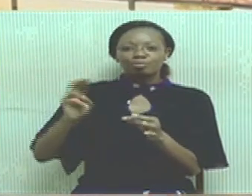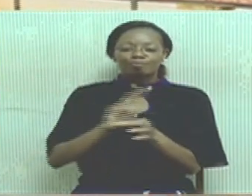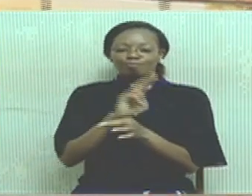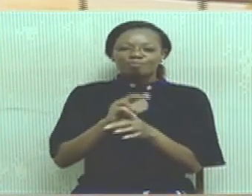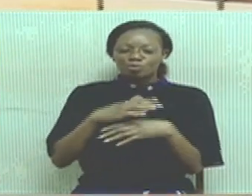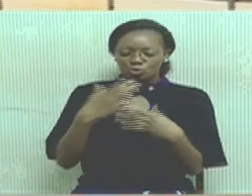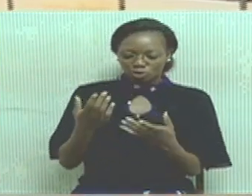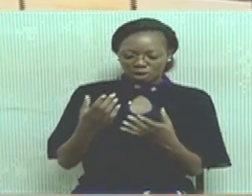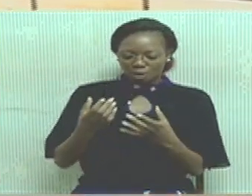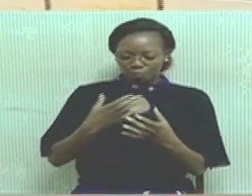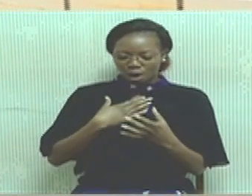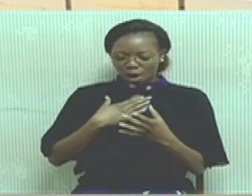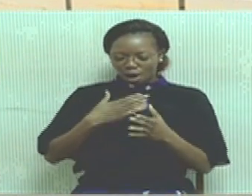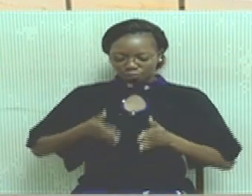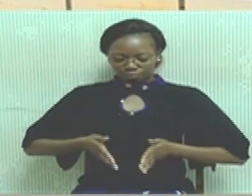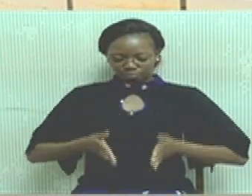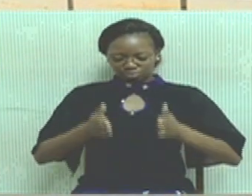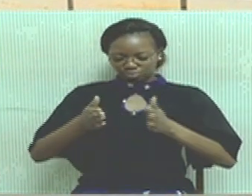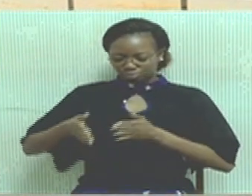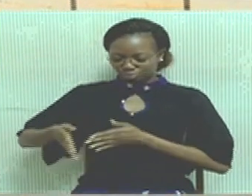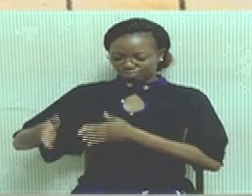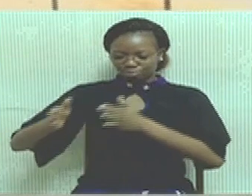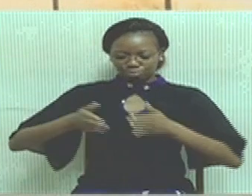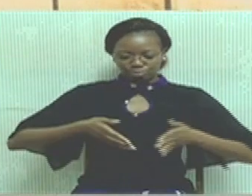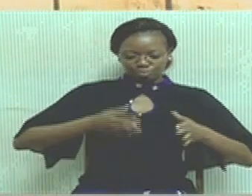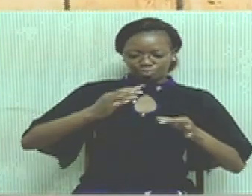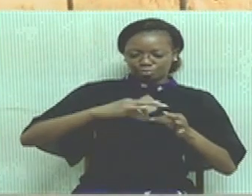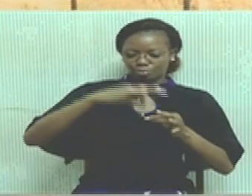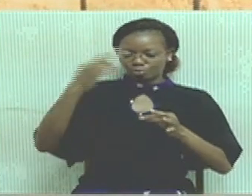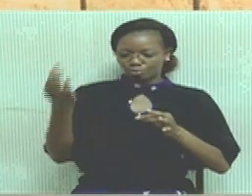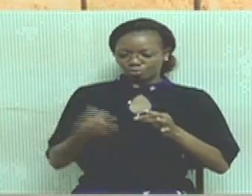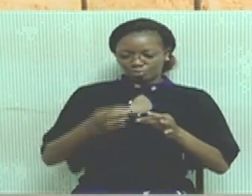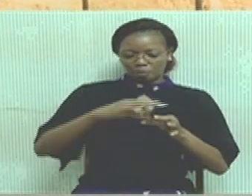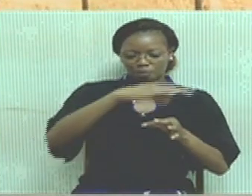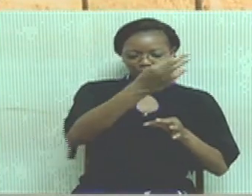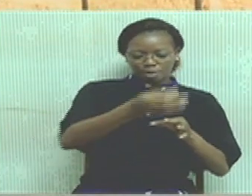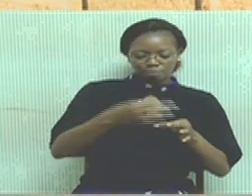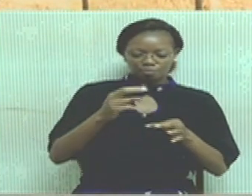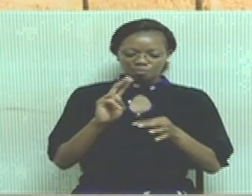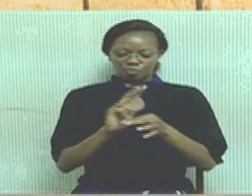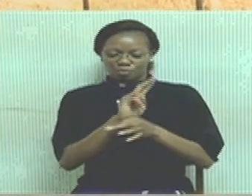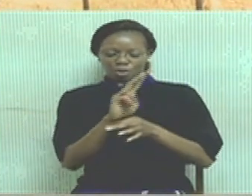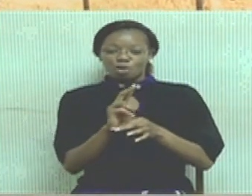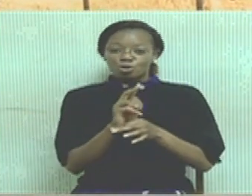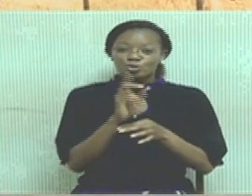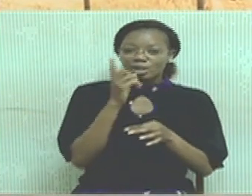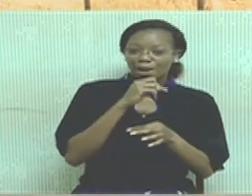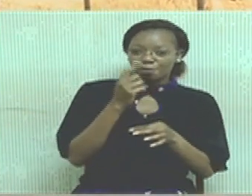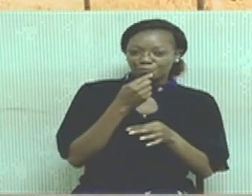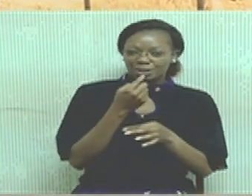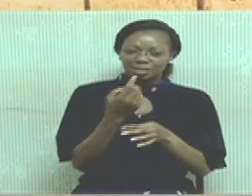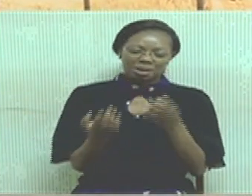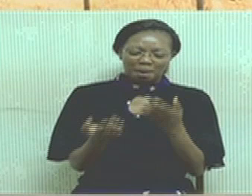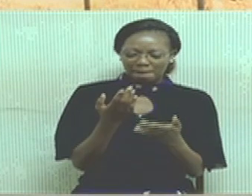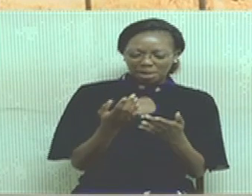kwenye bench zako. Ikishafika kule itatumika. Ile ambayo itabaki itachukuliwa kule